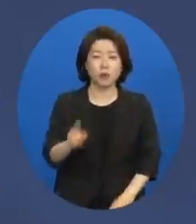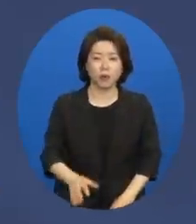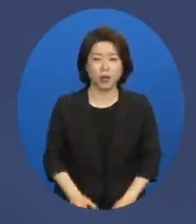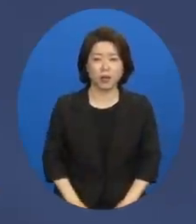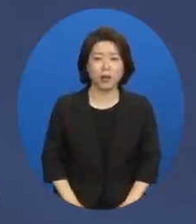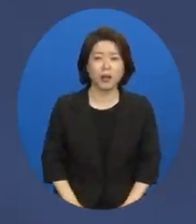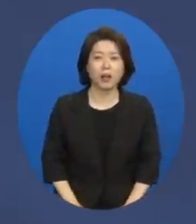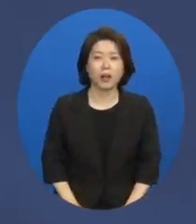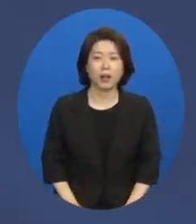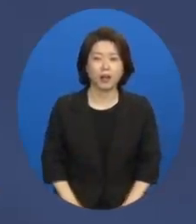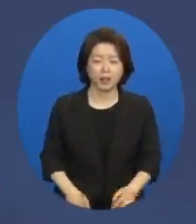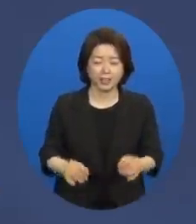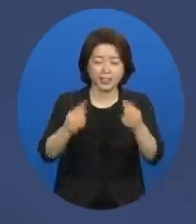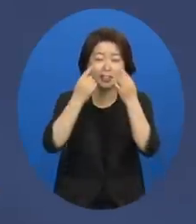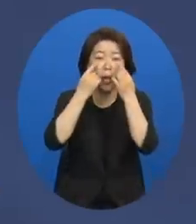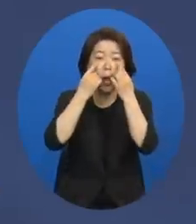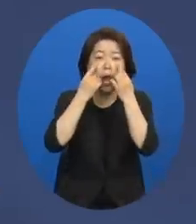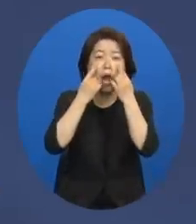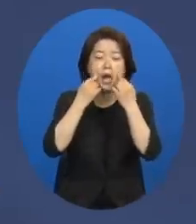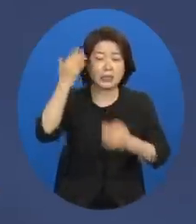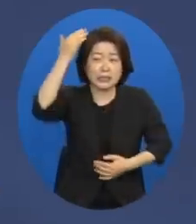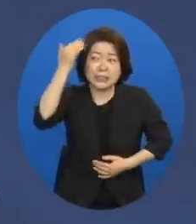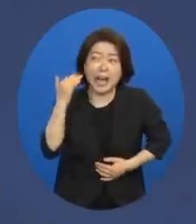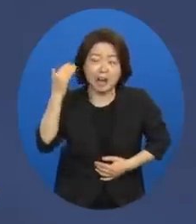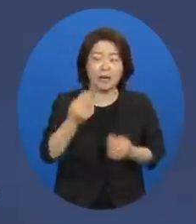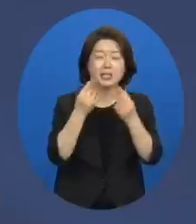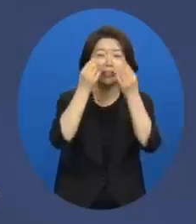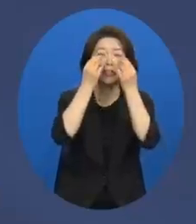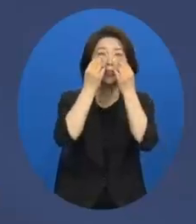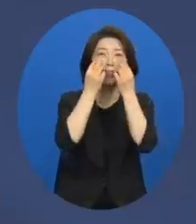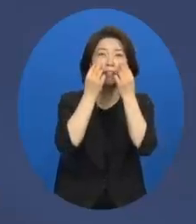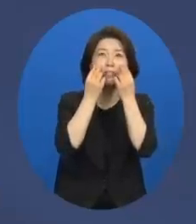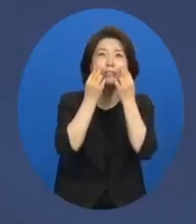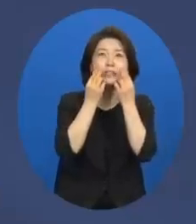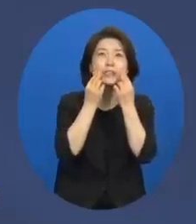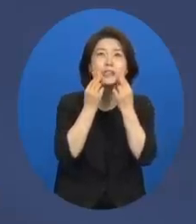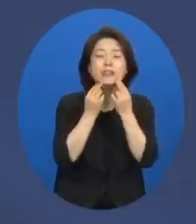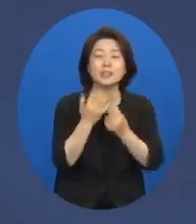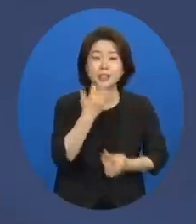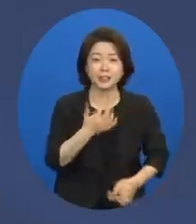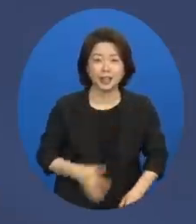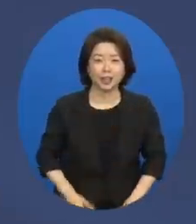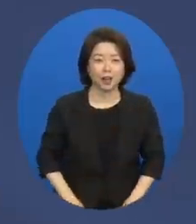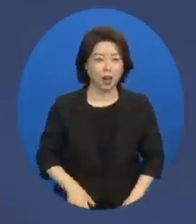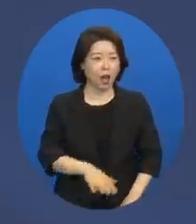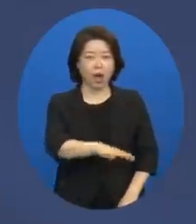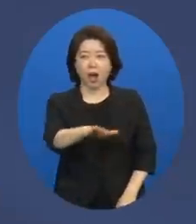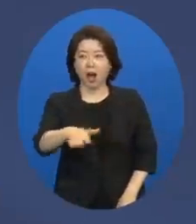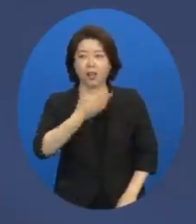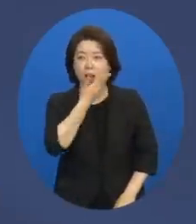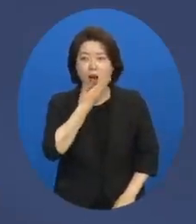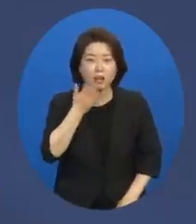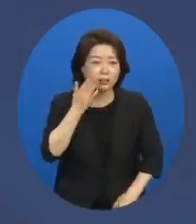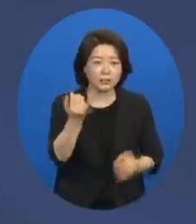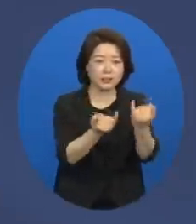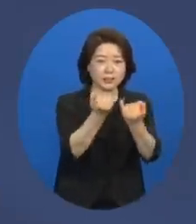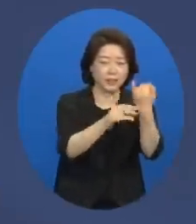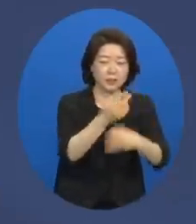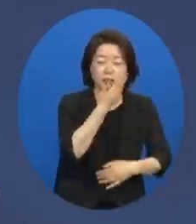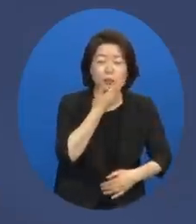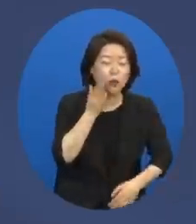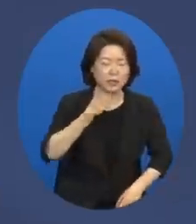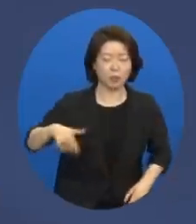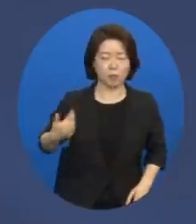세상에 여기 웬 철길이 생기더라고. 나 그래 난 깜짝 놀랐어. 난 그 자매들 화장하는 걸 내가 모르니까 난